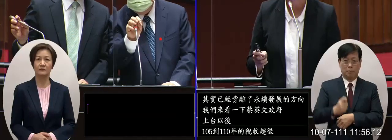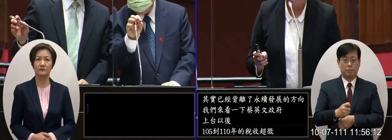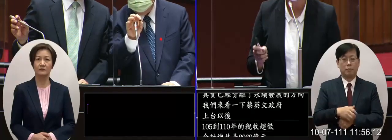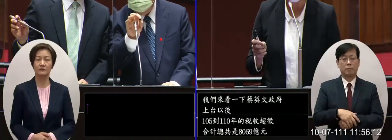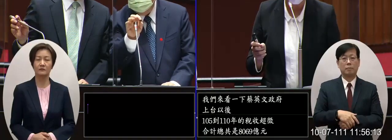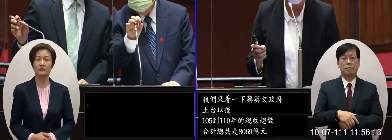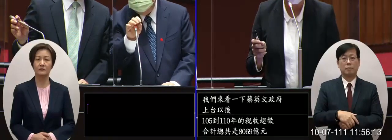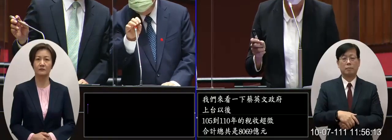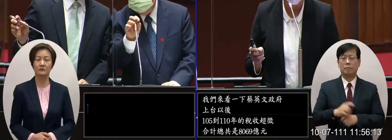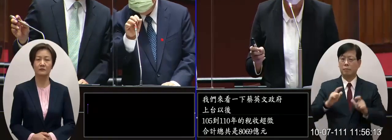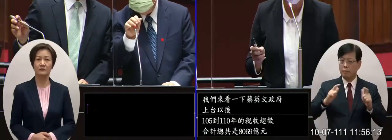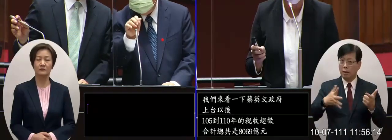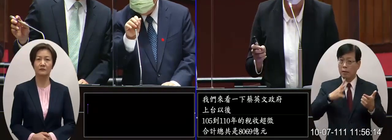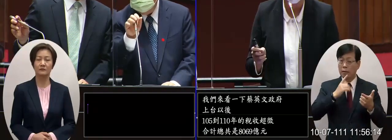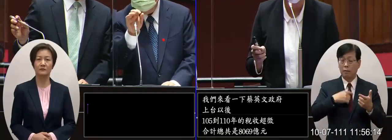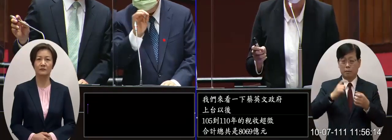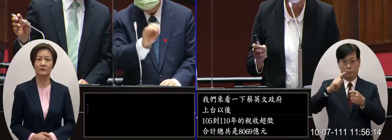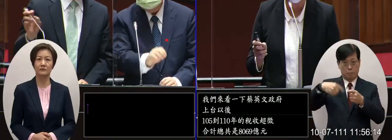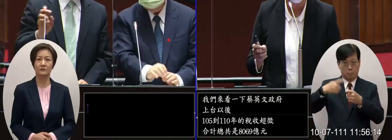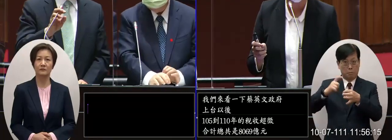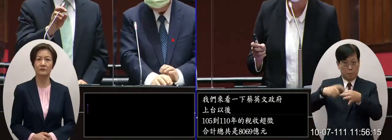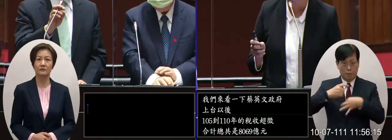4327亿元，大概是税入